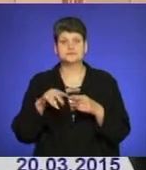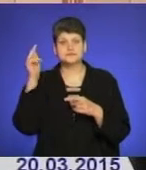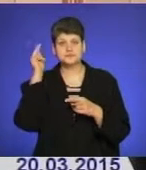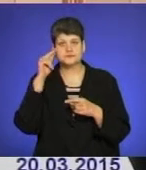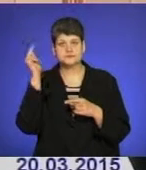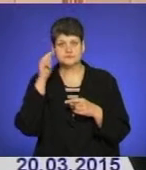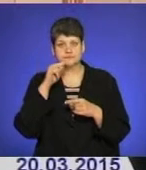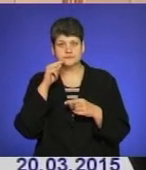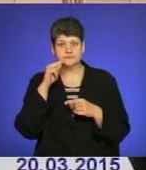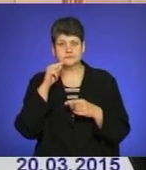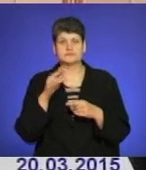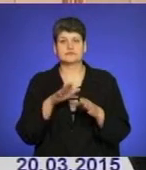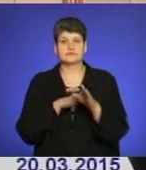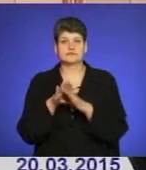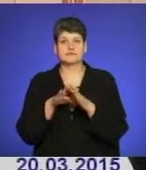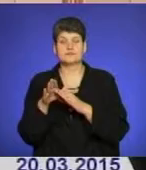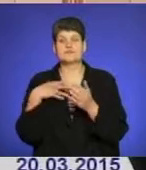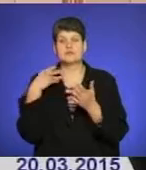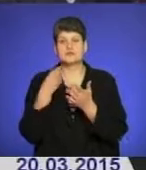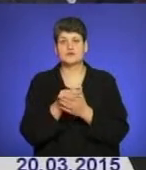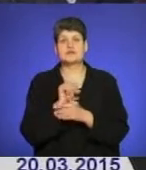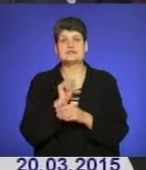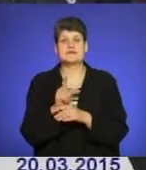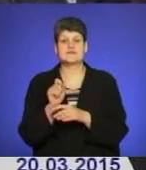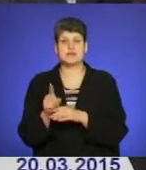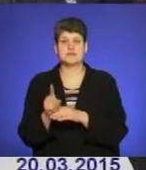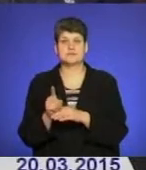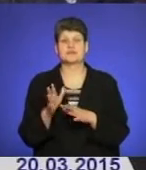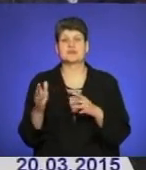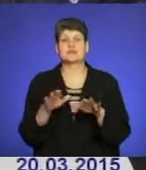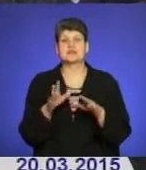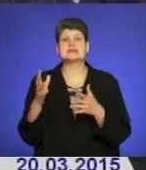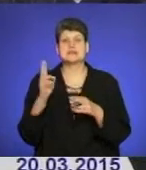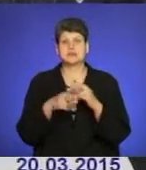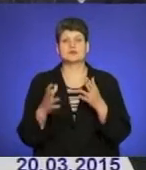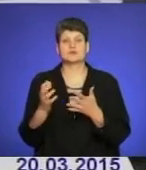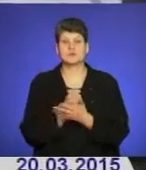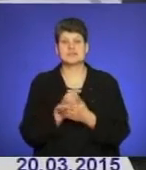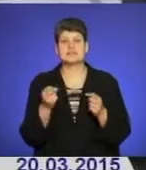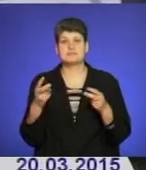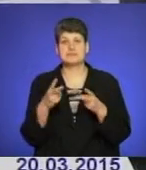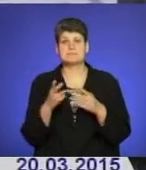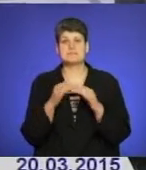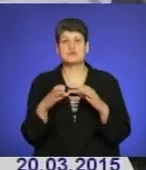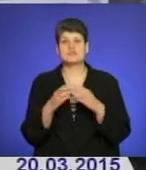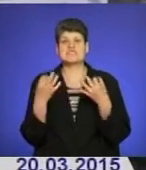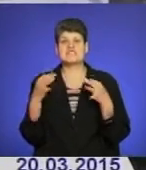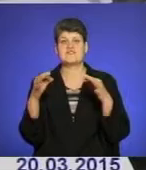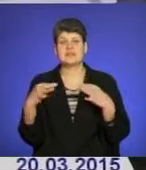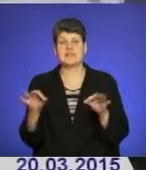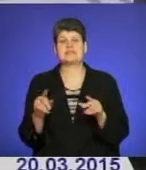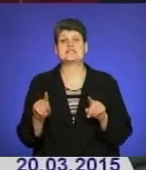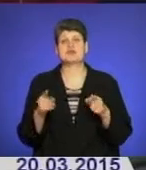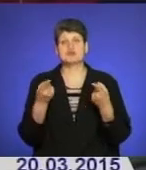антитерористичної операції, виконують свої завдання. Операція завершилася успішно. Спецпідрозділи швидкого реагування звільнили заручників